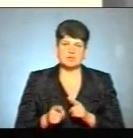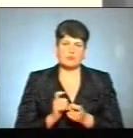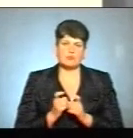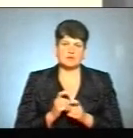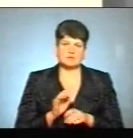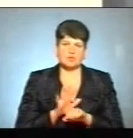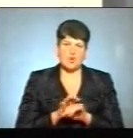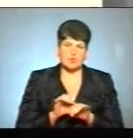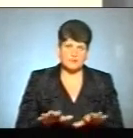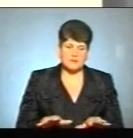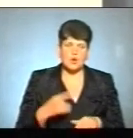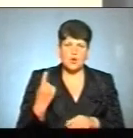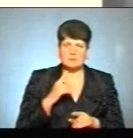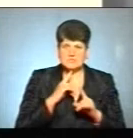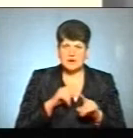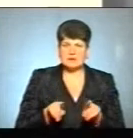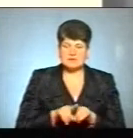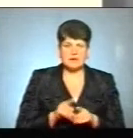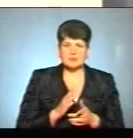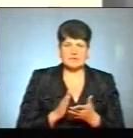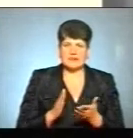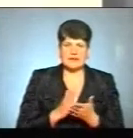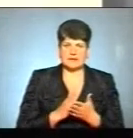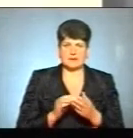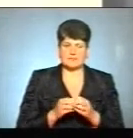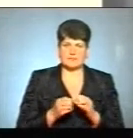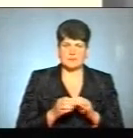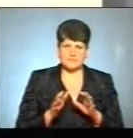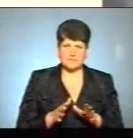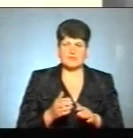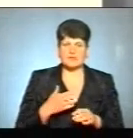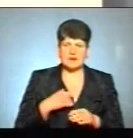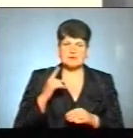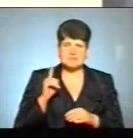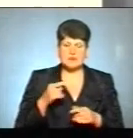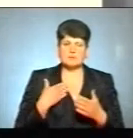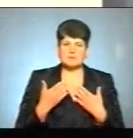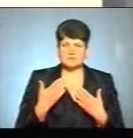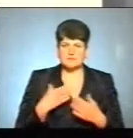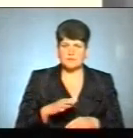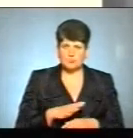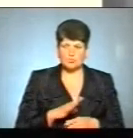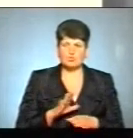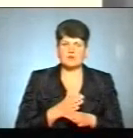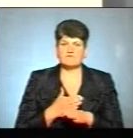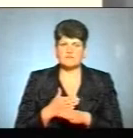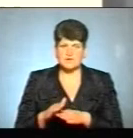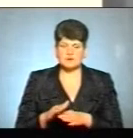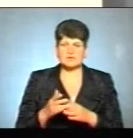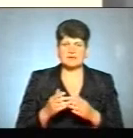з COVID-19. І обласна рада теж не є виключенням, я, наскільки знаю, ми спілкувалися, і буде виділено як